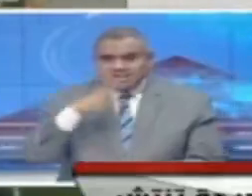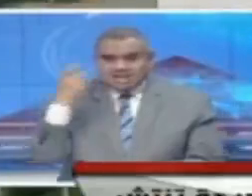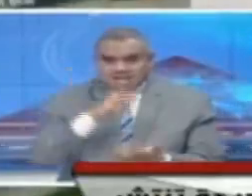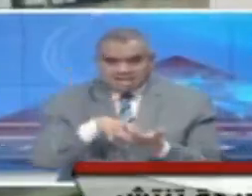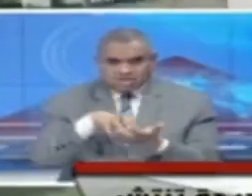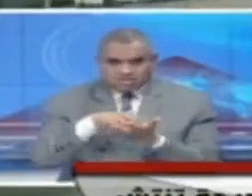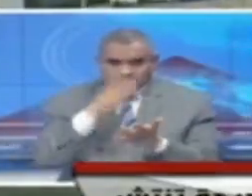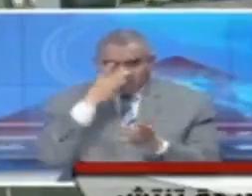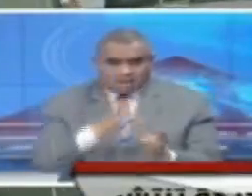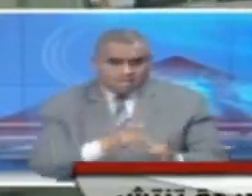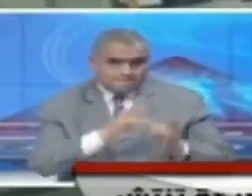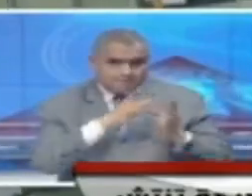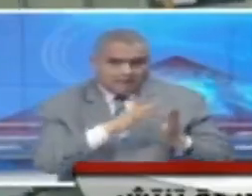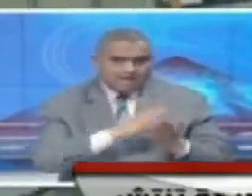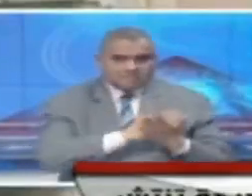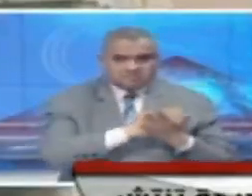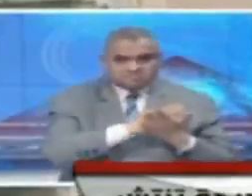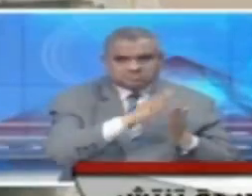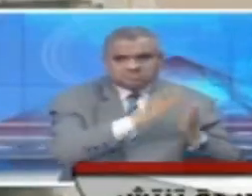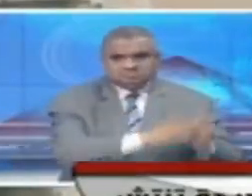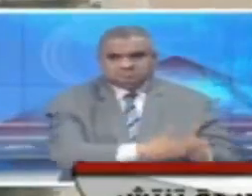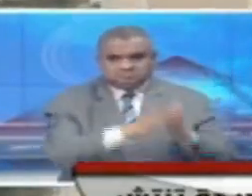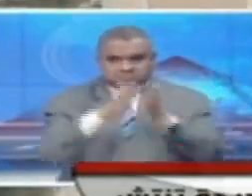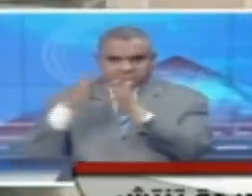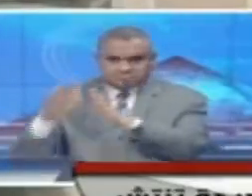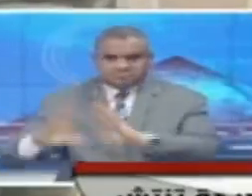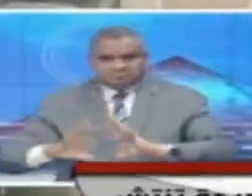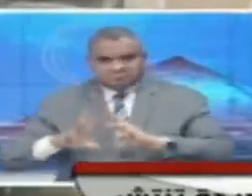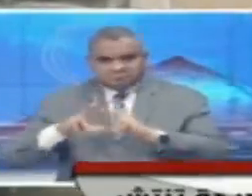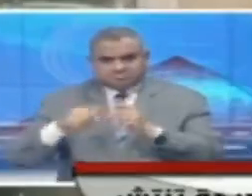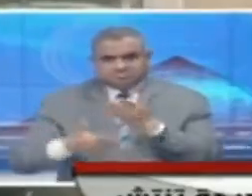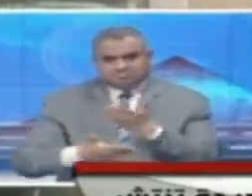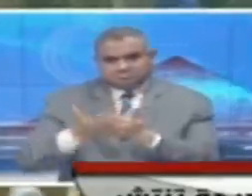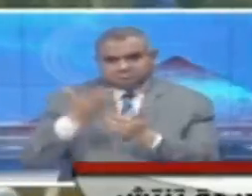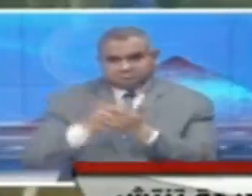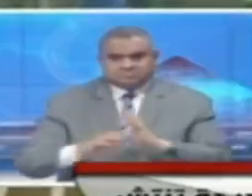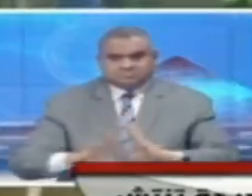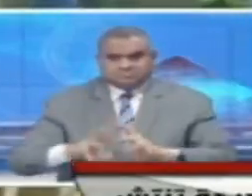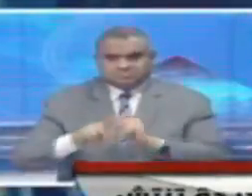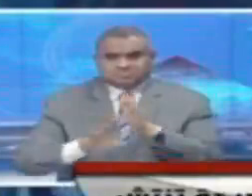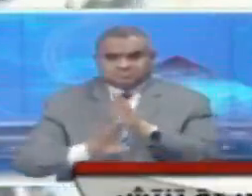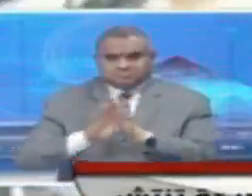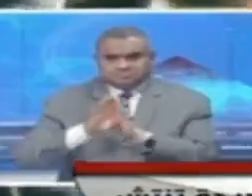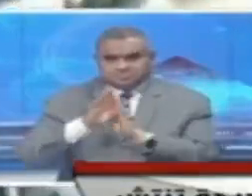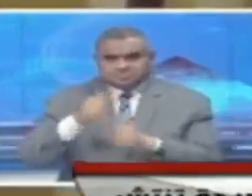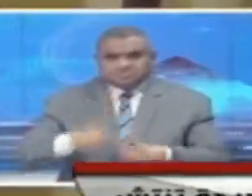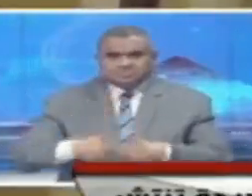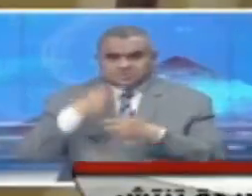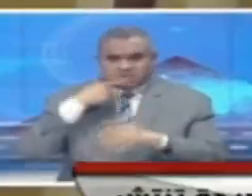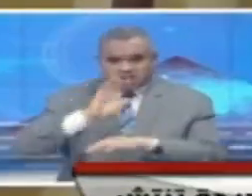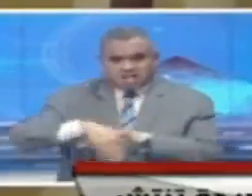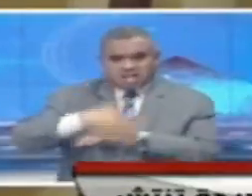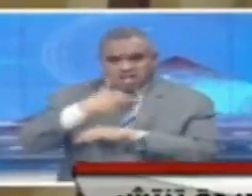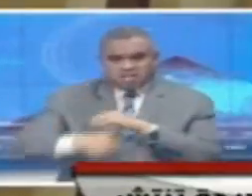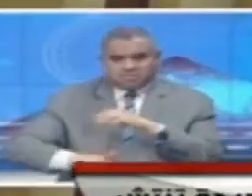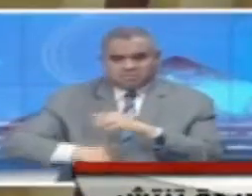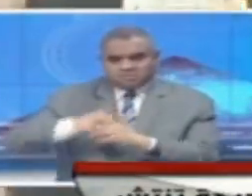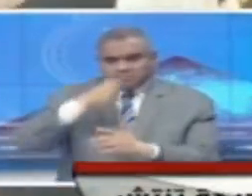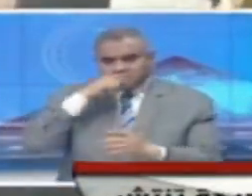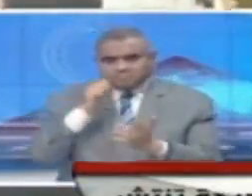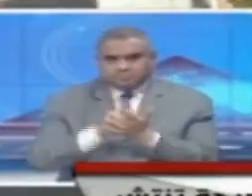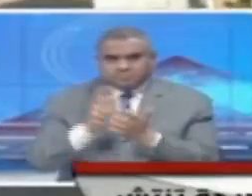المناطق العشوائية، وعلى عاتقها أخذت تطوير تلك المناطق والاهتمام بالمناطق غير المخططة، حيث تم